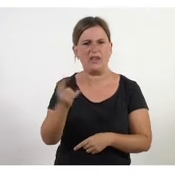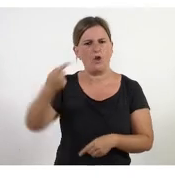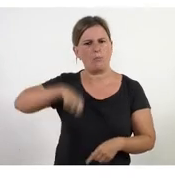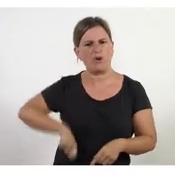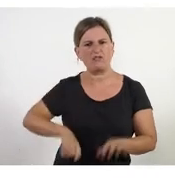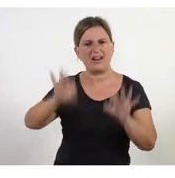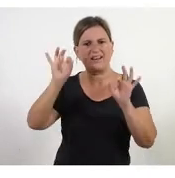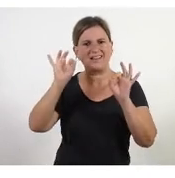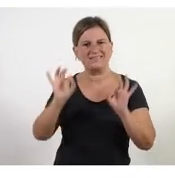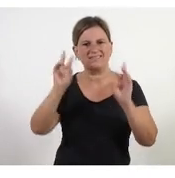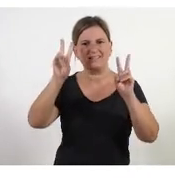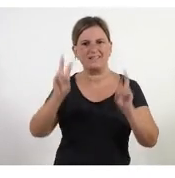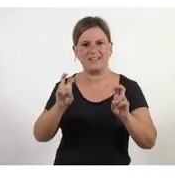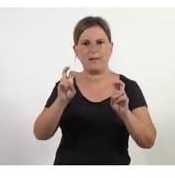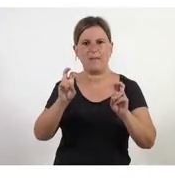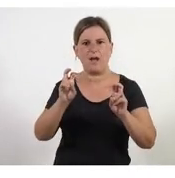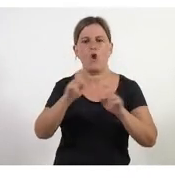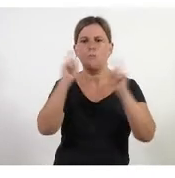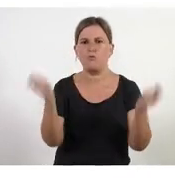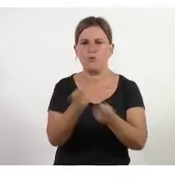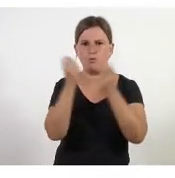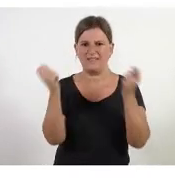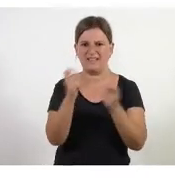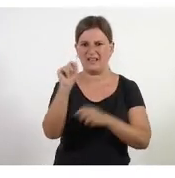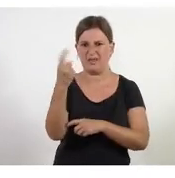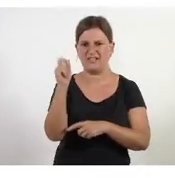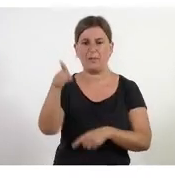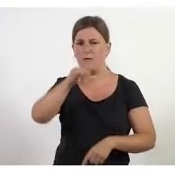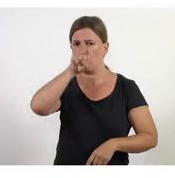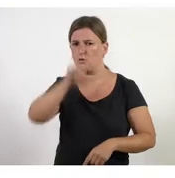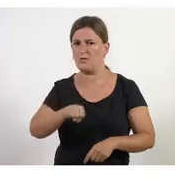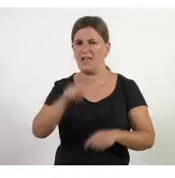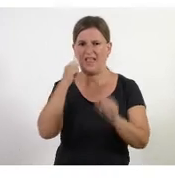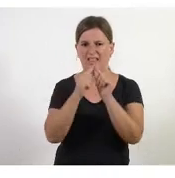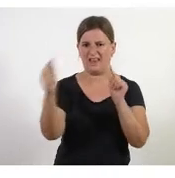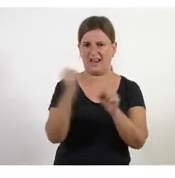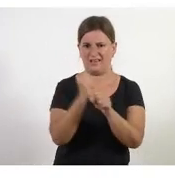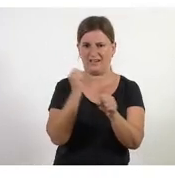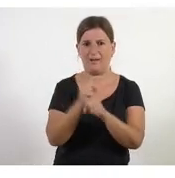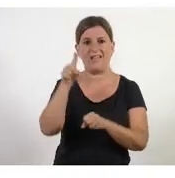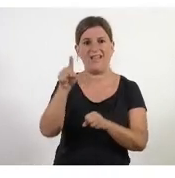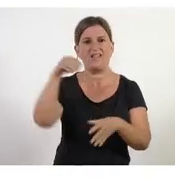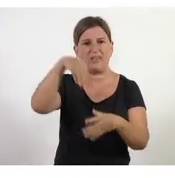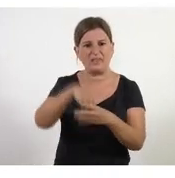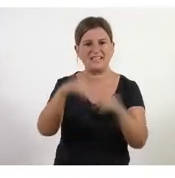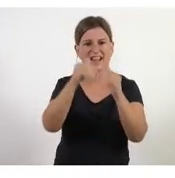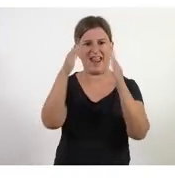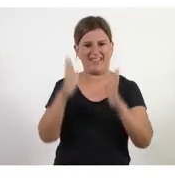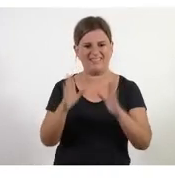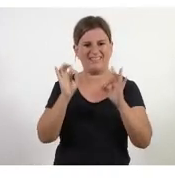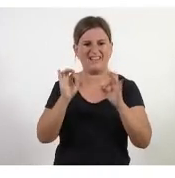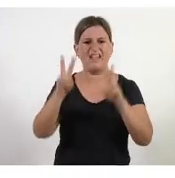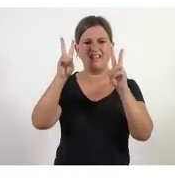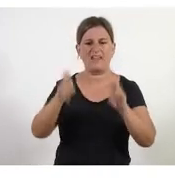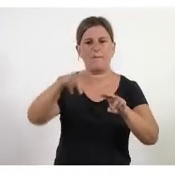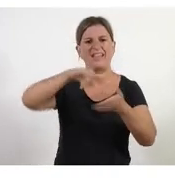és un enamorat del teletreball. Forma part d'una entitat que es diu tecnologiasolidaria.org. És una entitat que promou l'ús i el